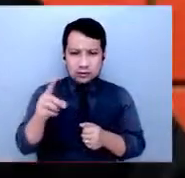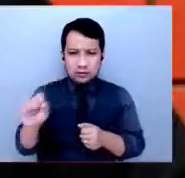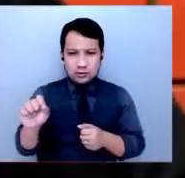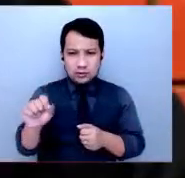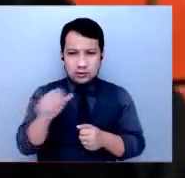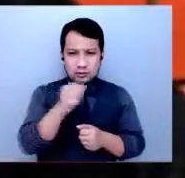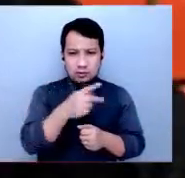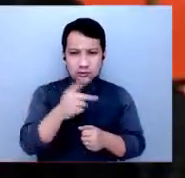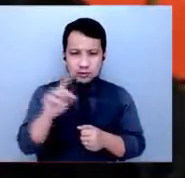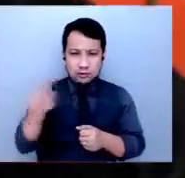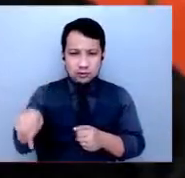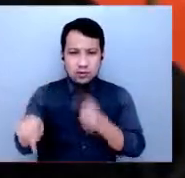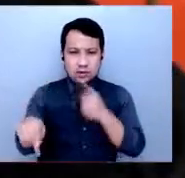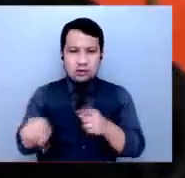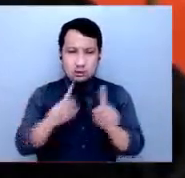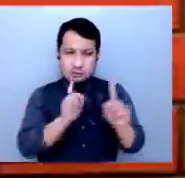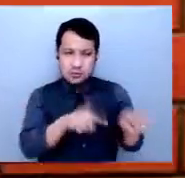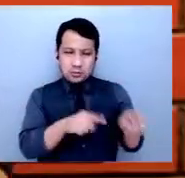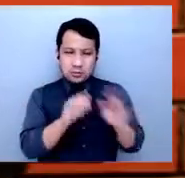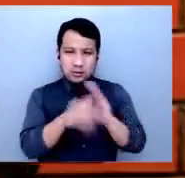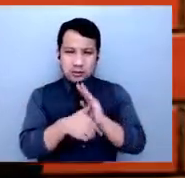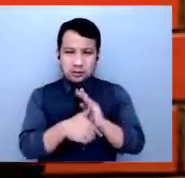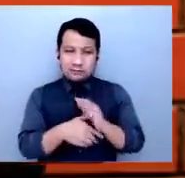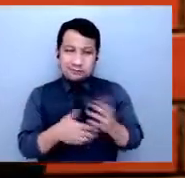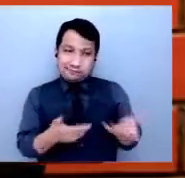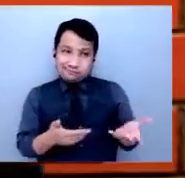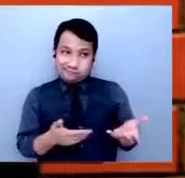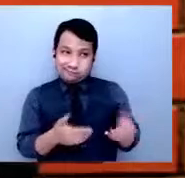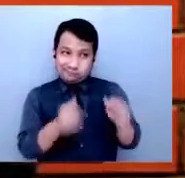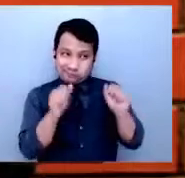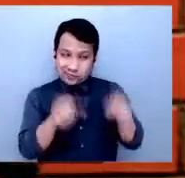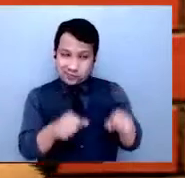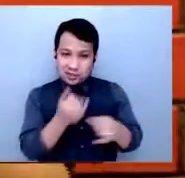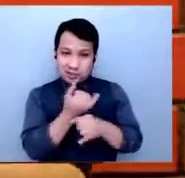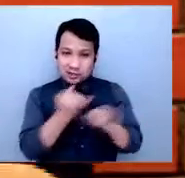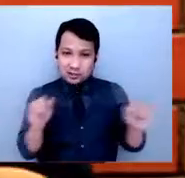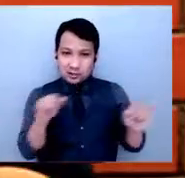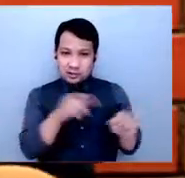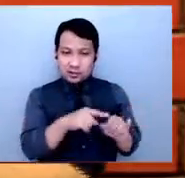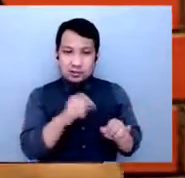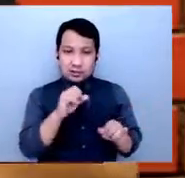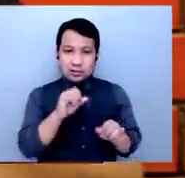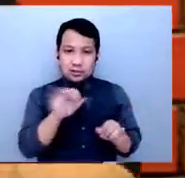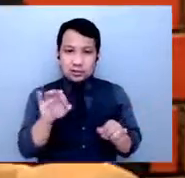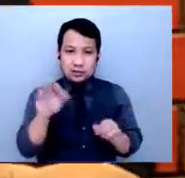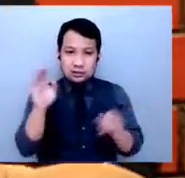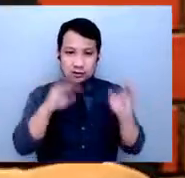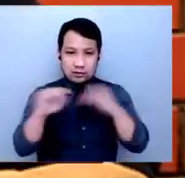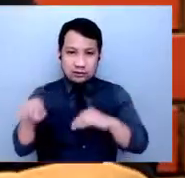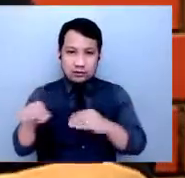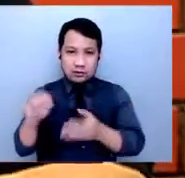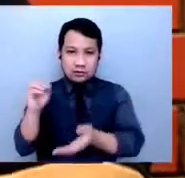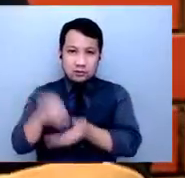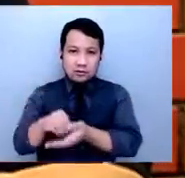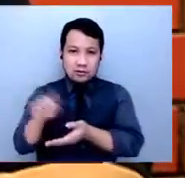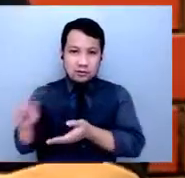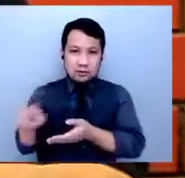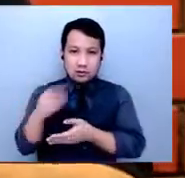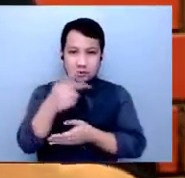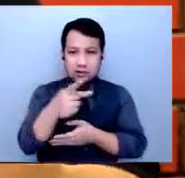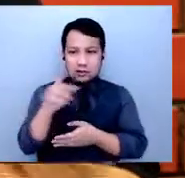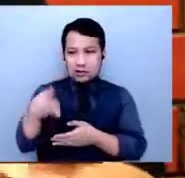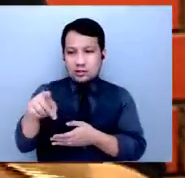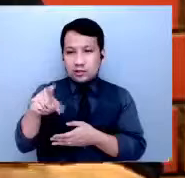Pilipino. Sagot naman ng COMELEC, posibleng maging independent sila if may problema yung accreditation ng KDP